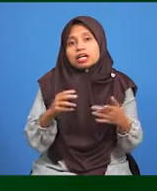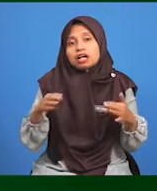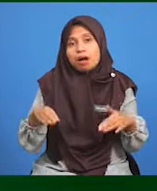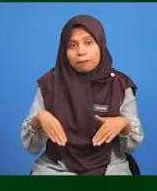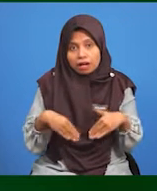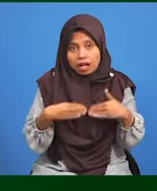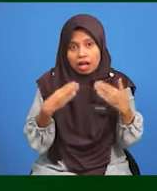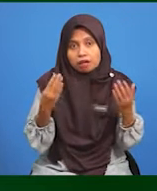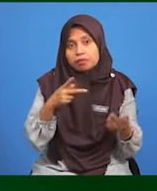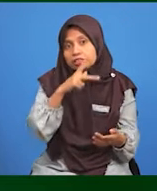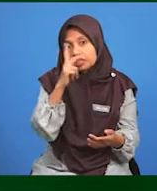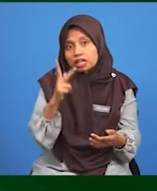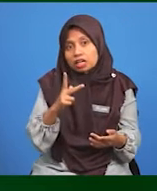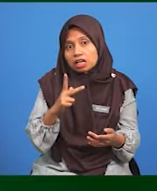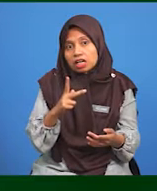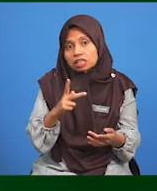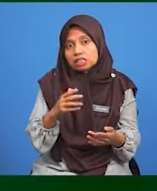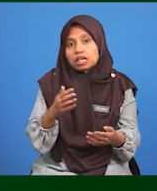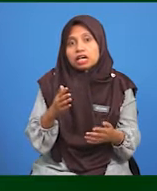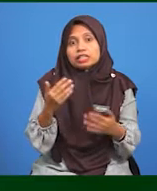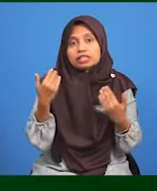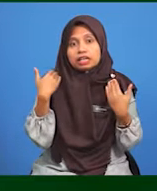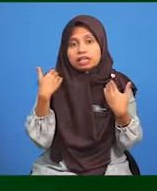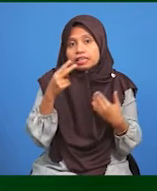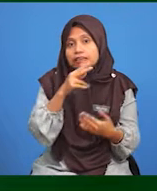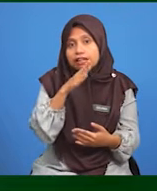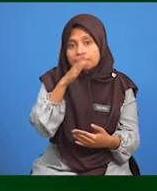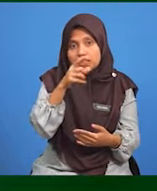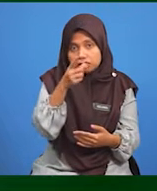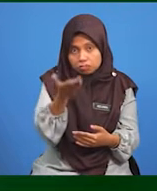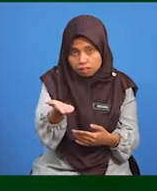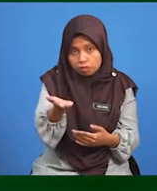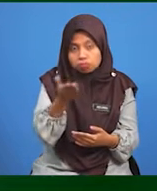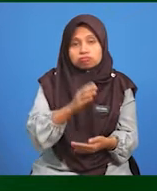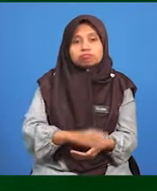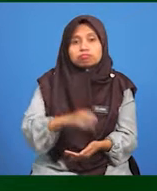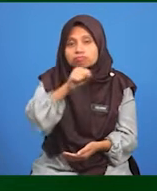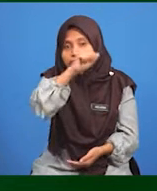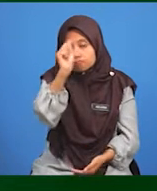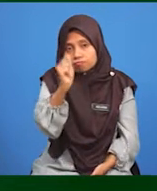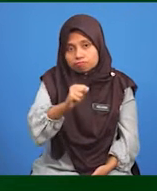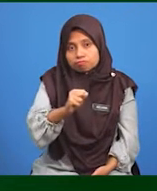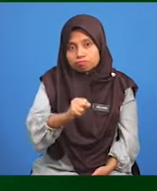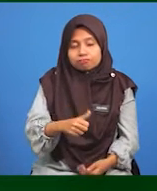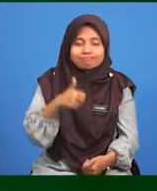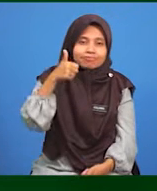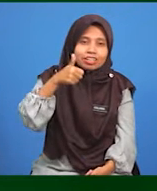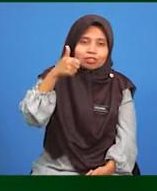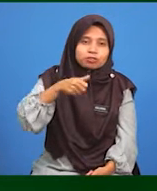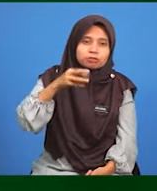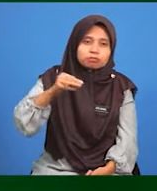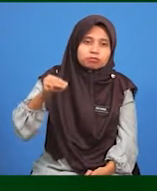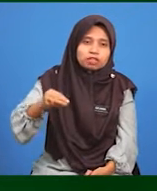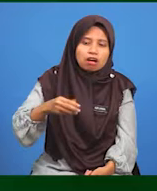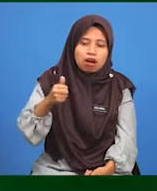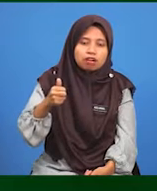ulang soalnya Bagaimanakah keadaan nenek kamu Hai bagus